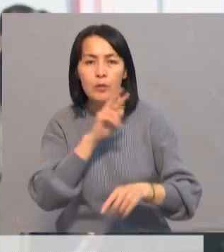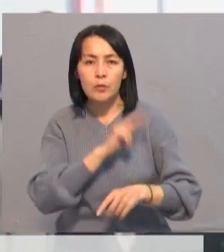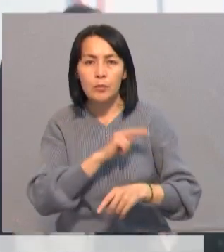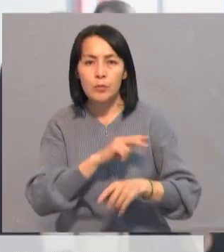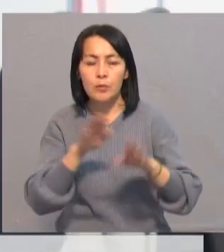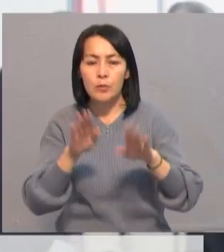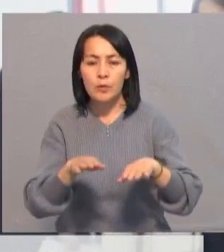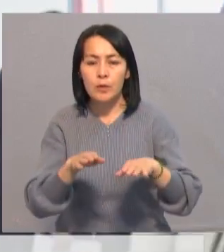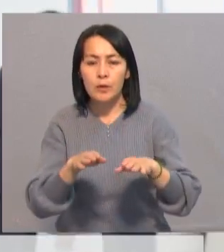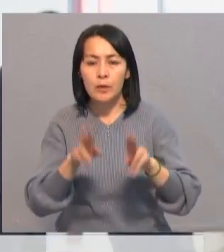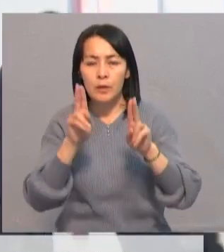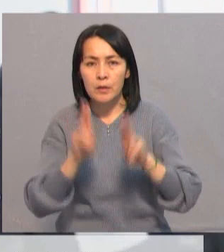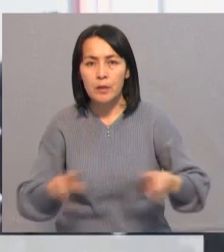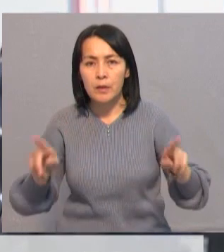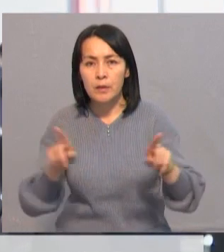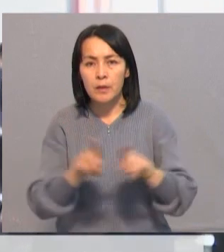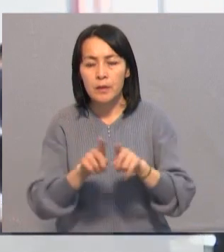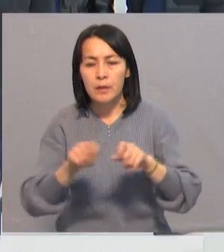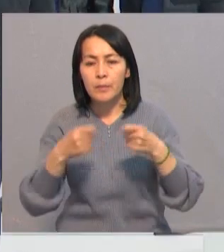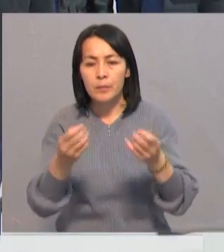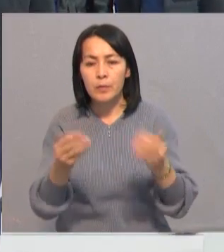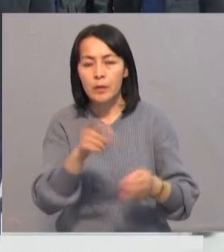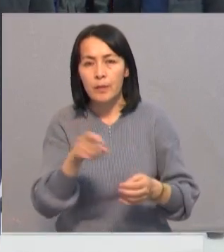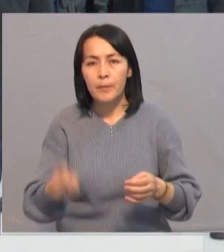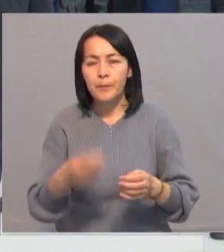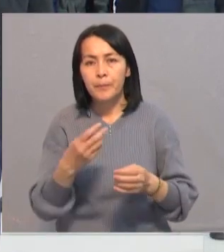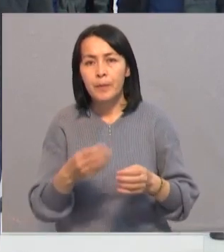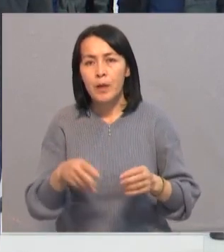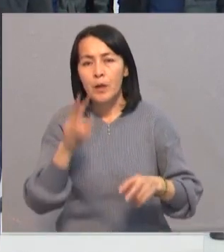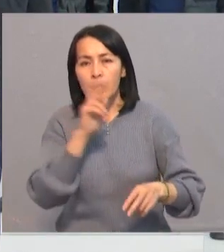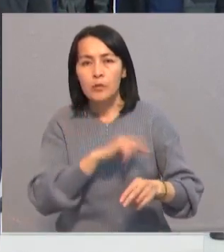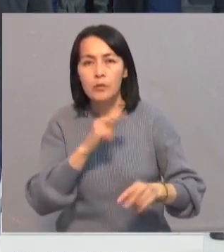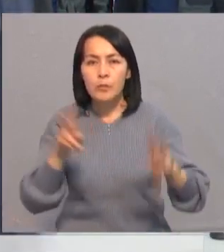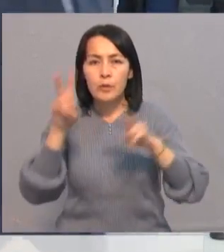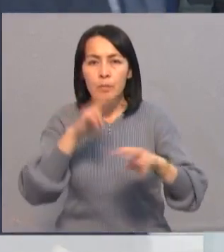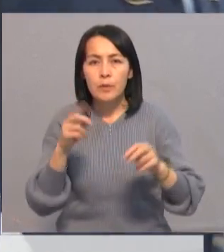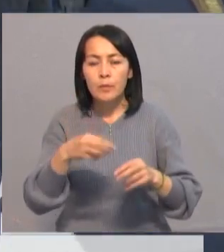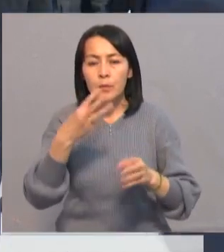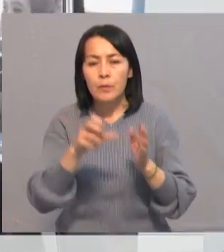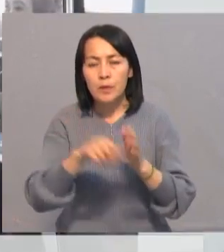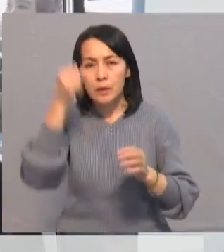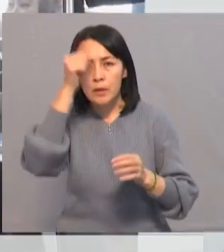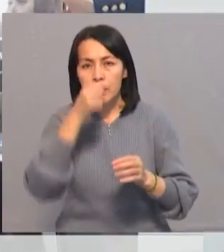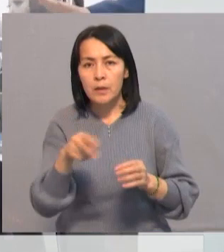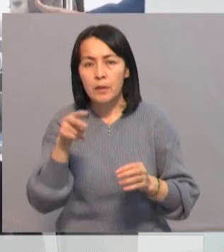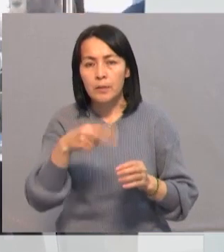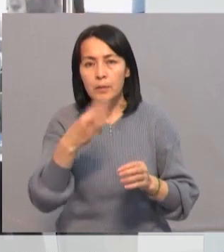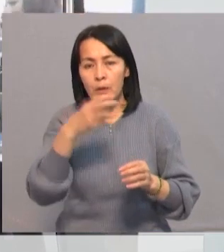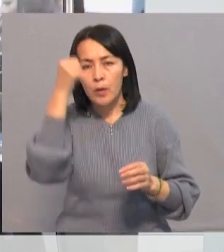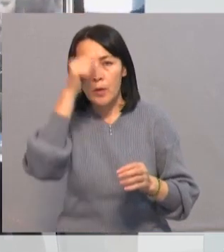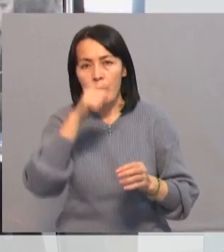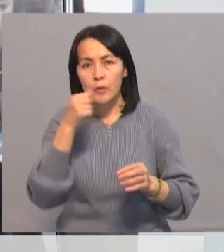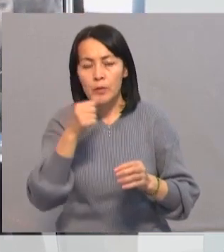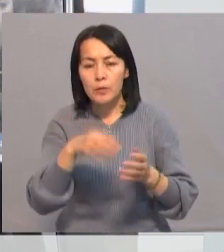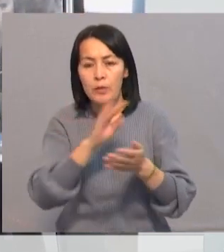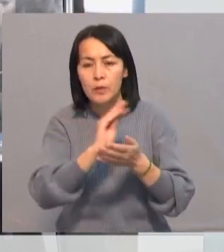орында талап қойған талабына сәйкестендіріп береміз ол адамдарды. Екі қолға бір күрек іздегендердің бірі 36 жаста, 2023 жылы